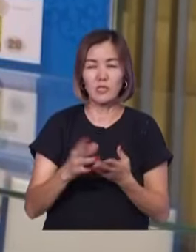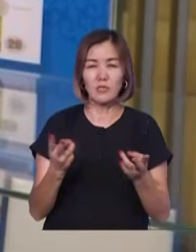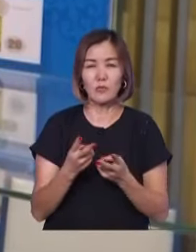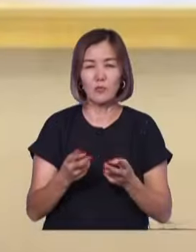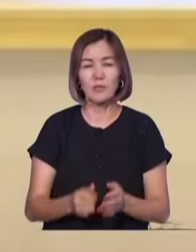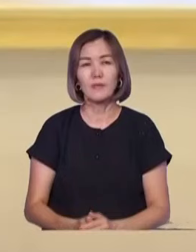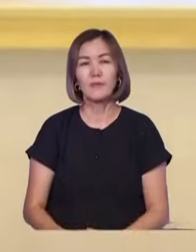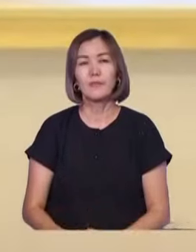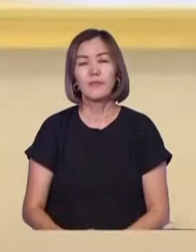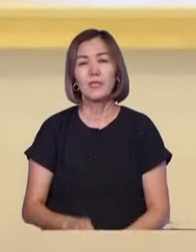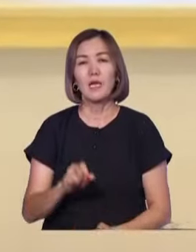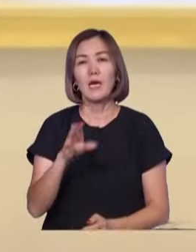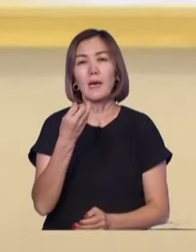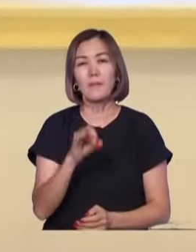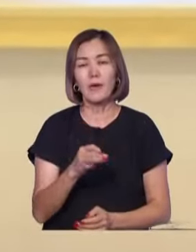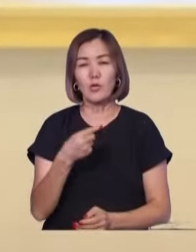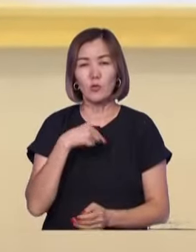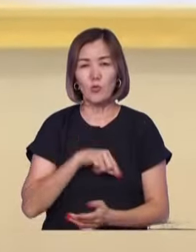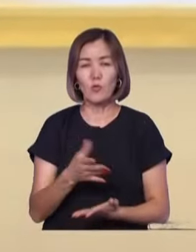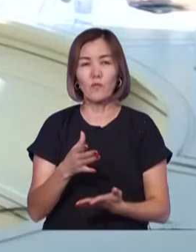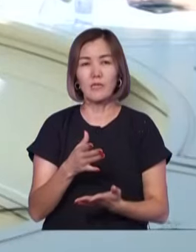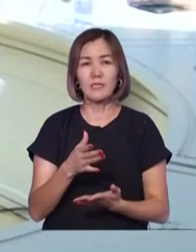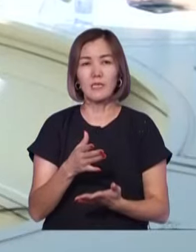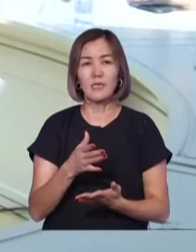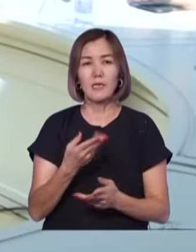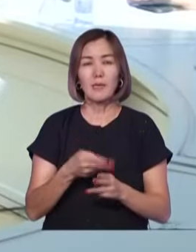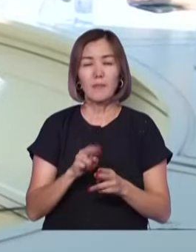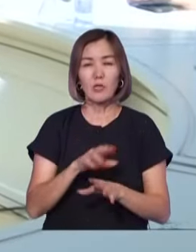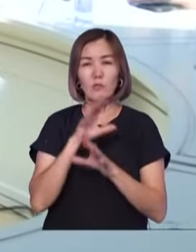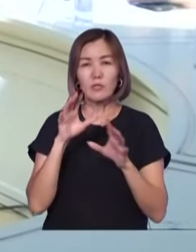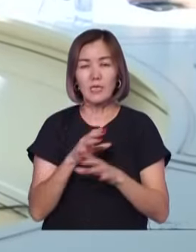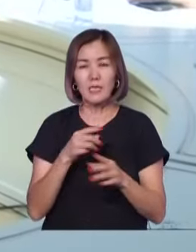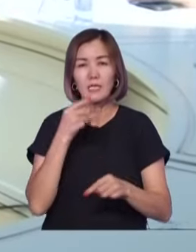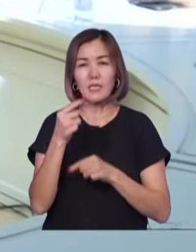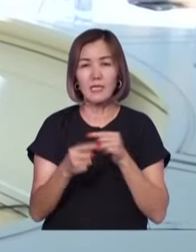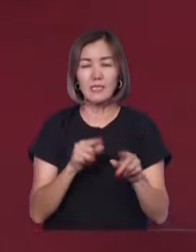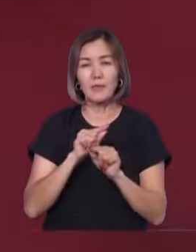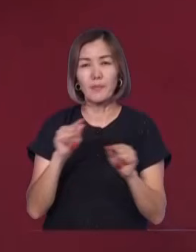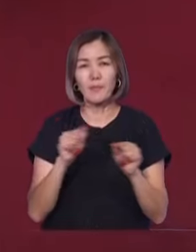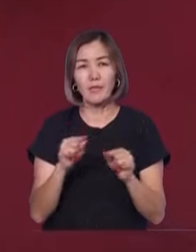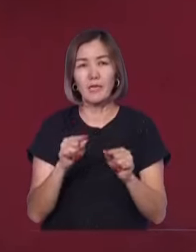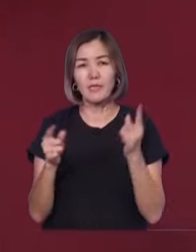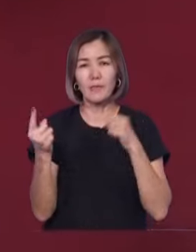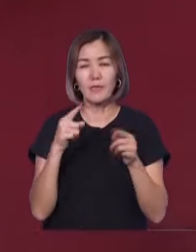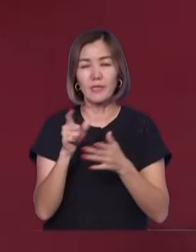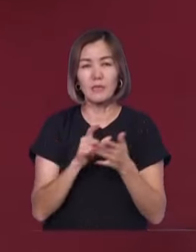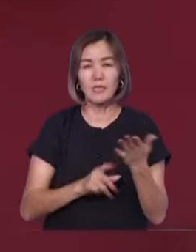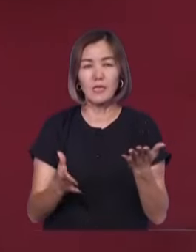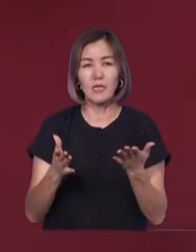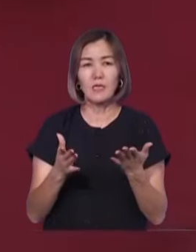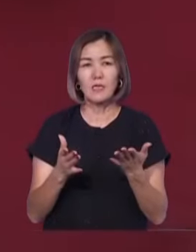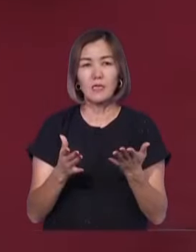всего этого Абаев духов стержень нации атому сохранение его наследия прон произведени